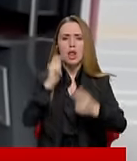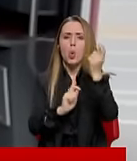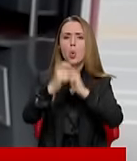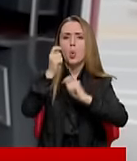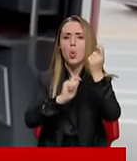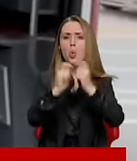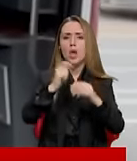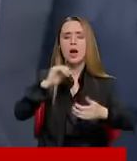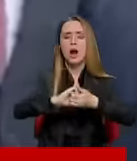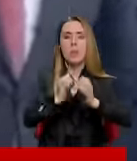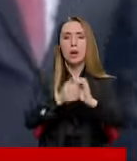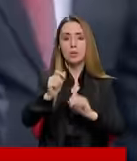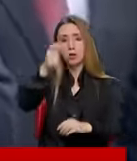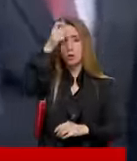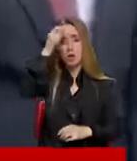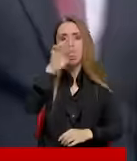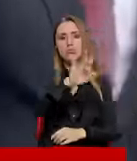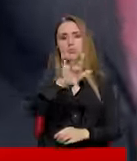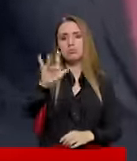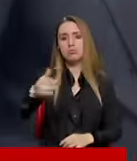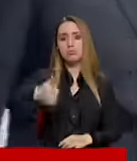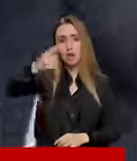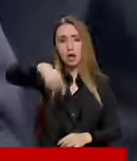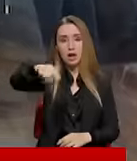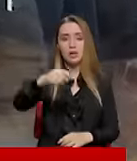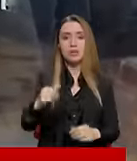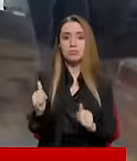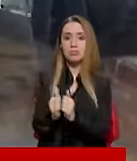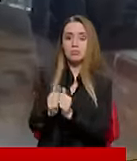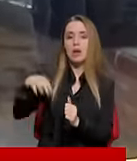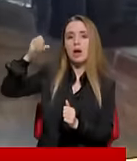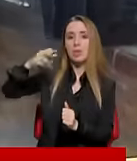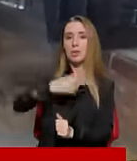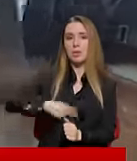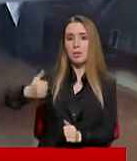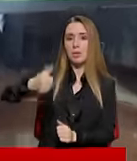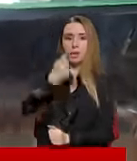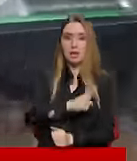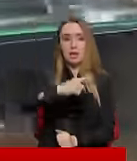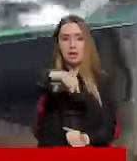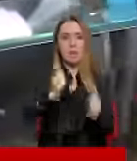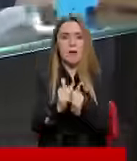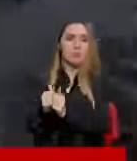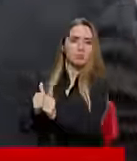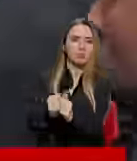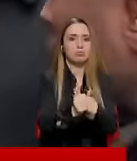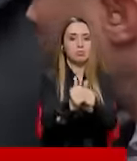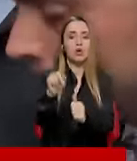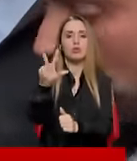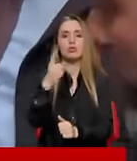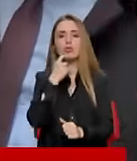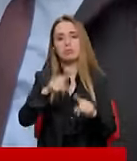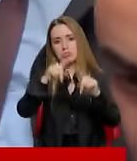bir kampanya yapıyor Türkiye'nin dört bir yanında bakanlar yanlarında AK Partili Belediye Başkan adaylarıyla sahada 13 yıl